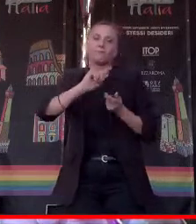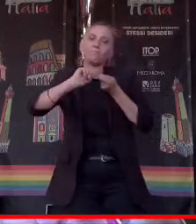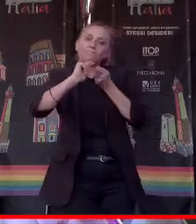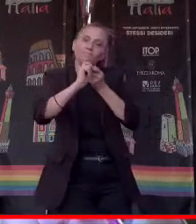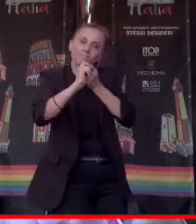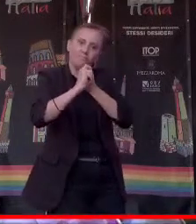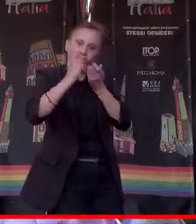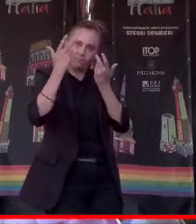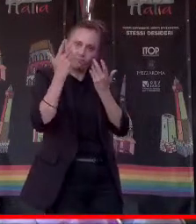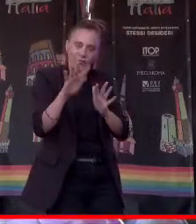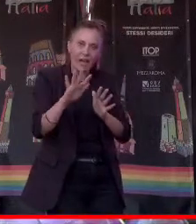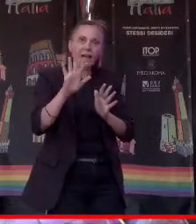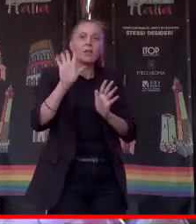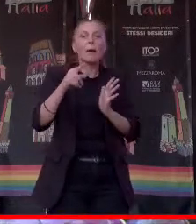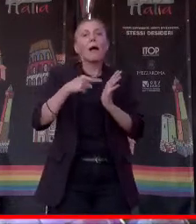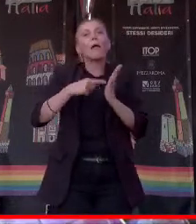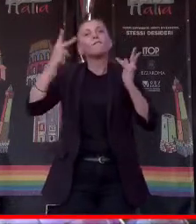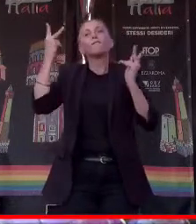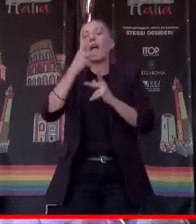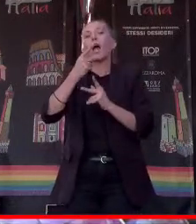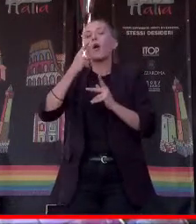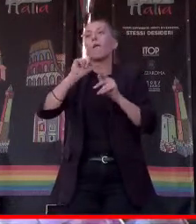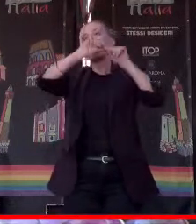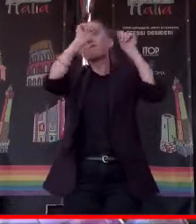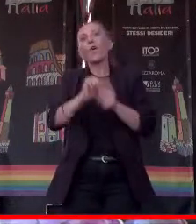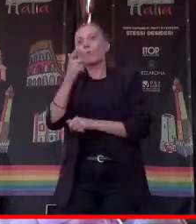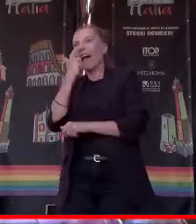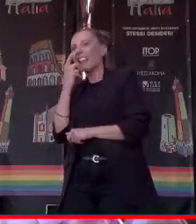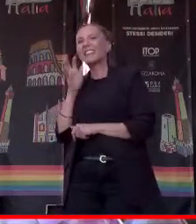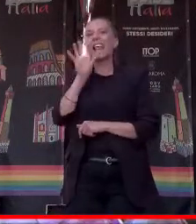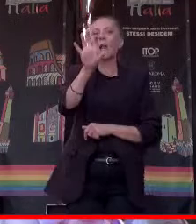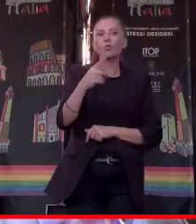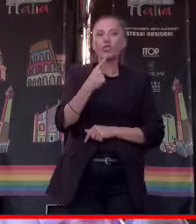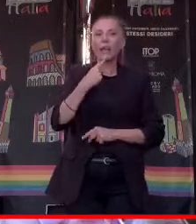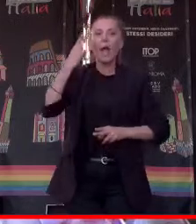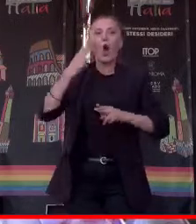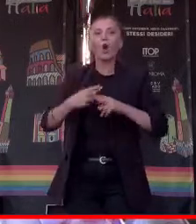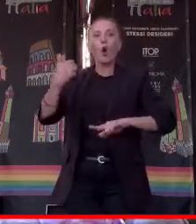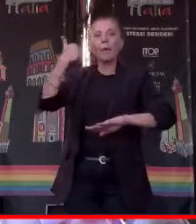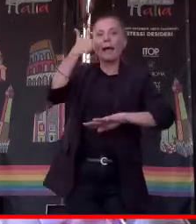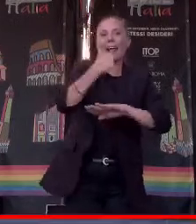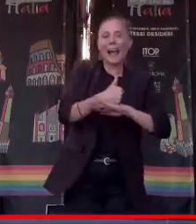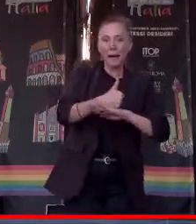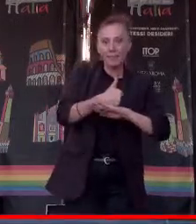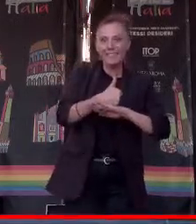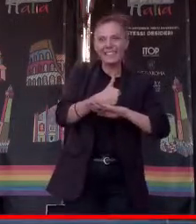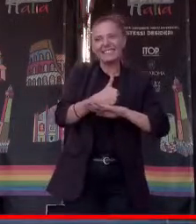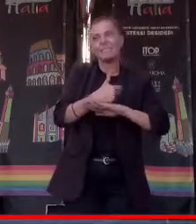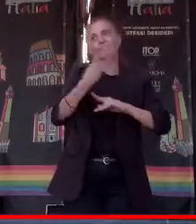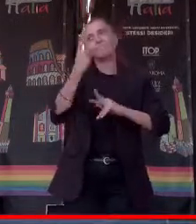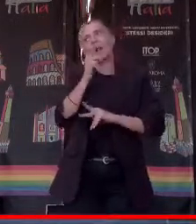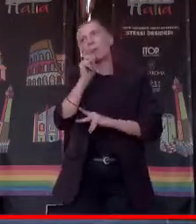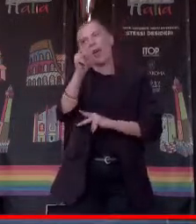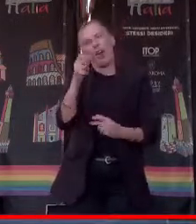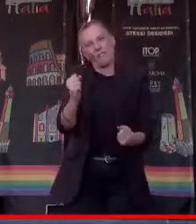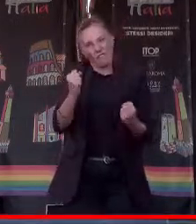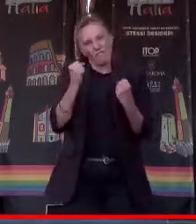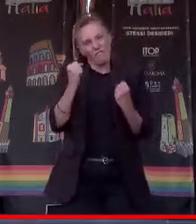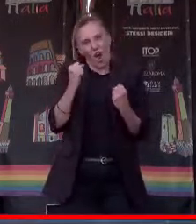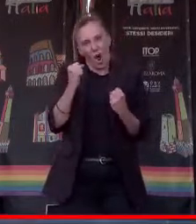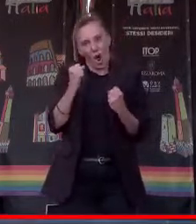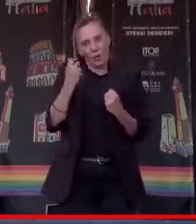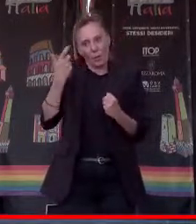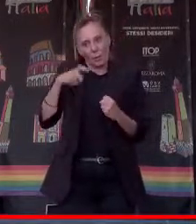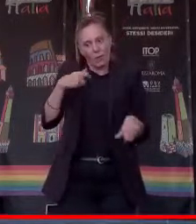è anche un atto di denuncia verso Roma Capitale, è un tentativo, una denuncia forse un po' forte per un presidente